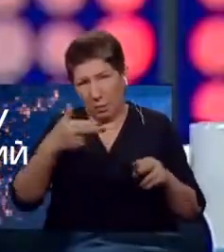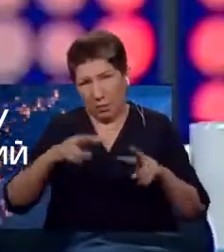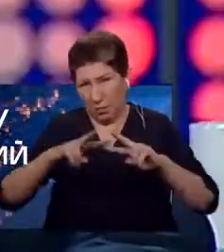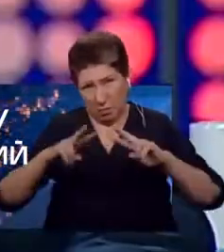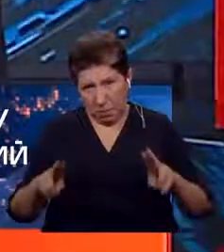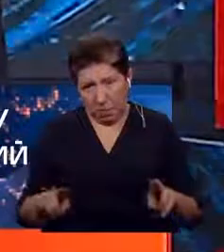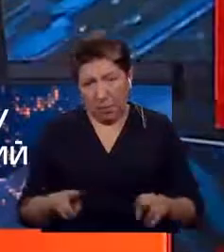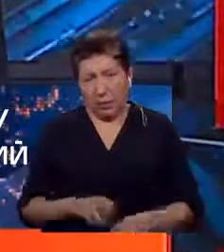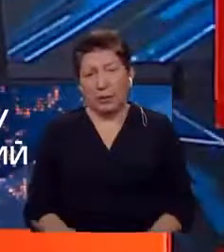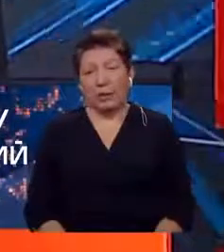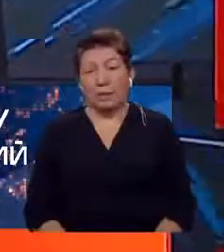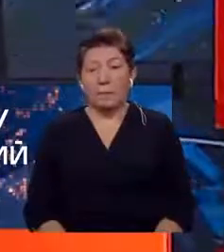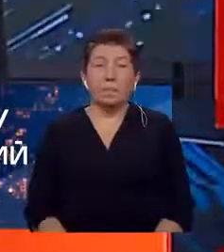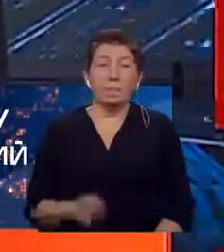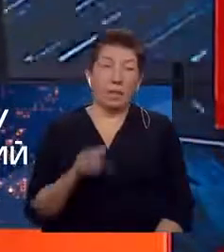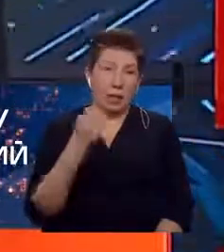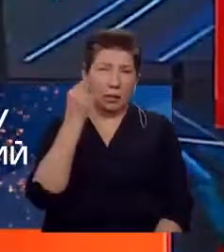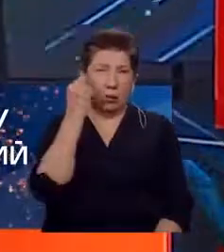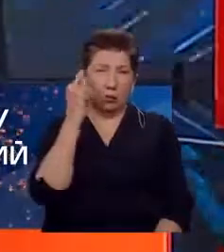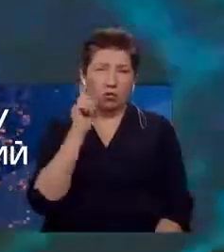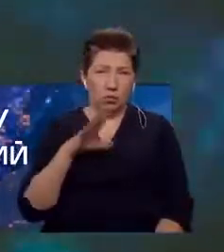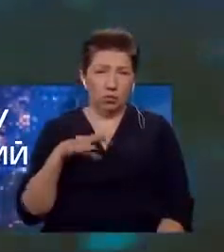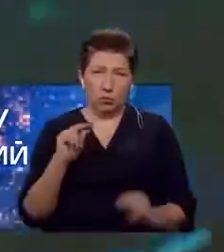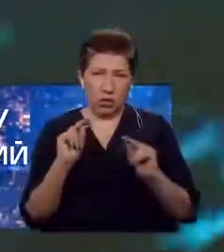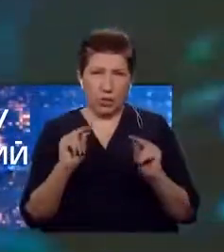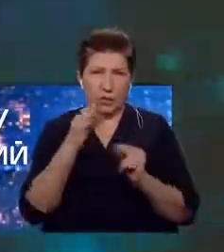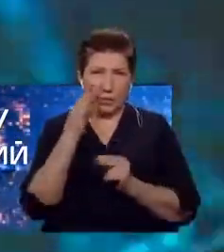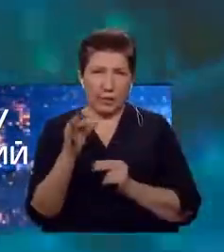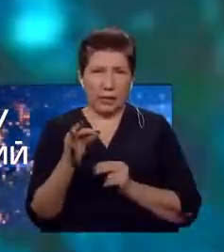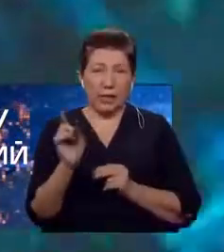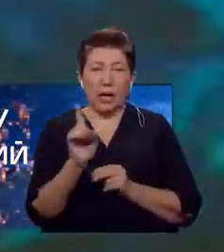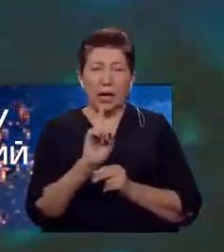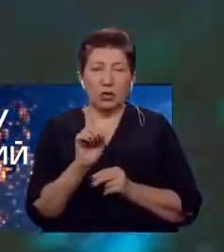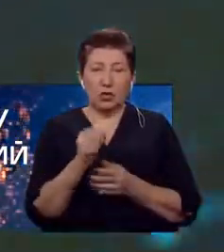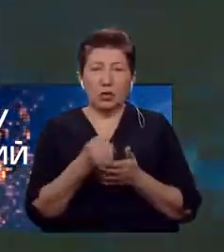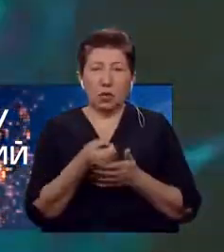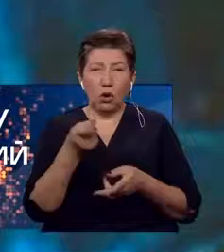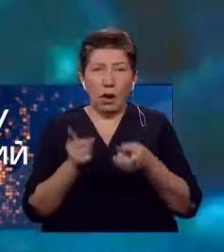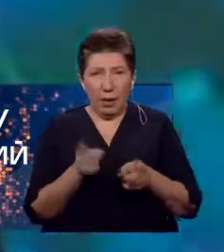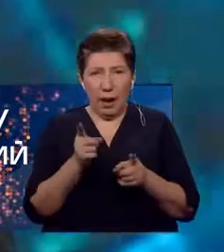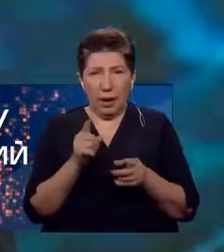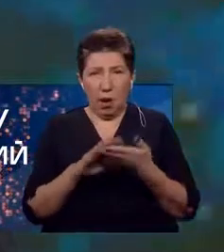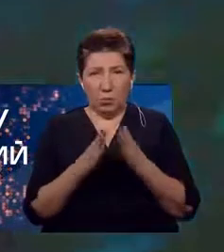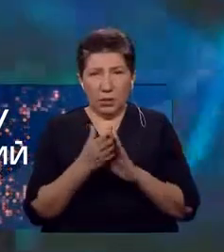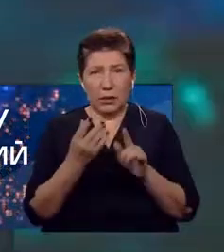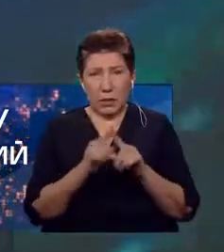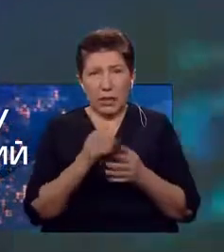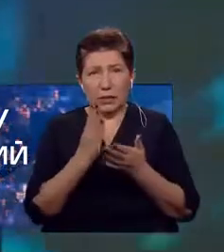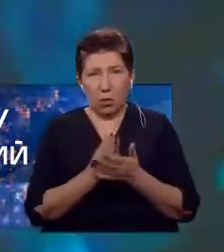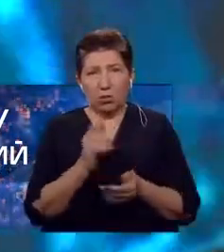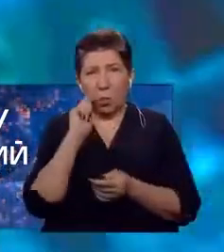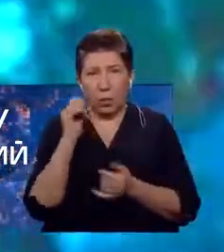Але я думаю, що тут було б чесно сказати щодо реальних обставин, в яких знаходиться зараз